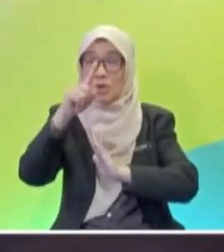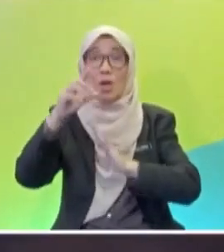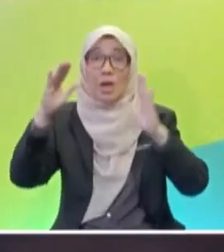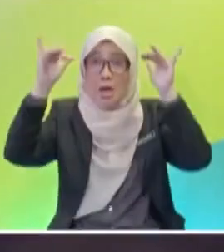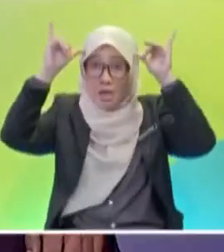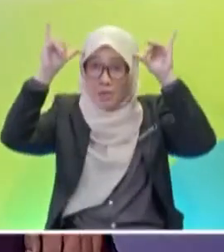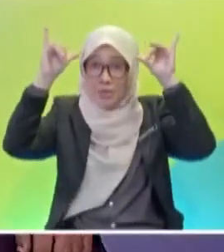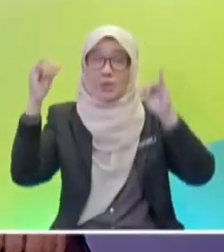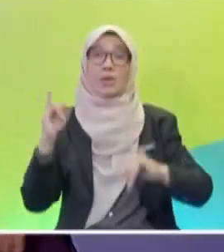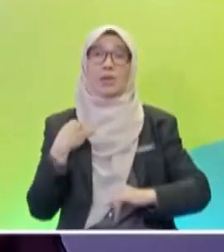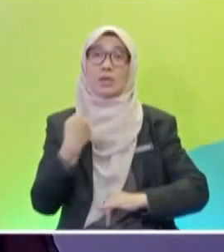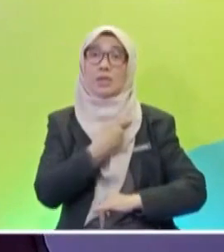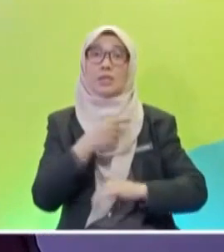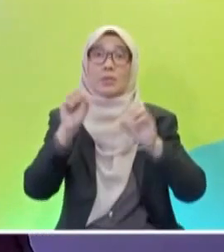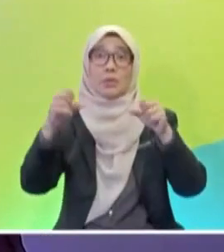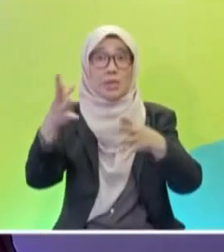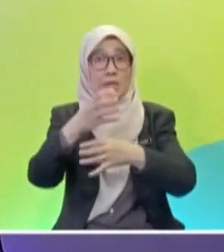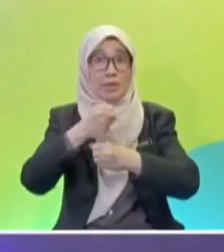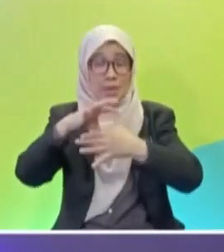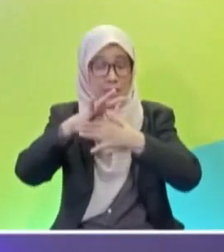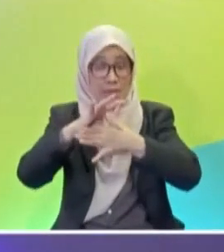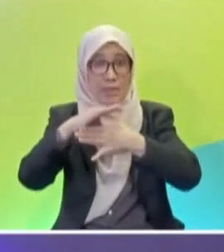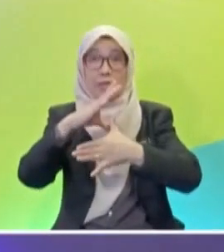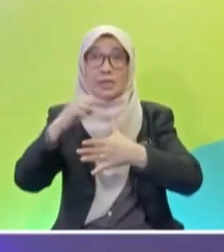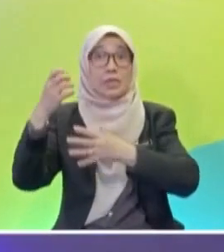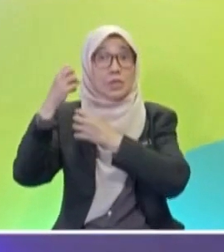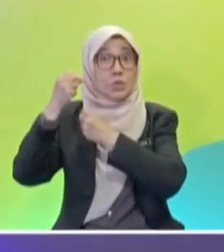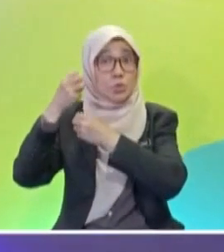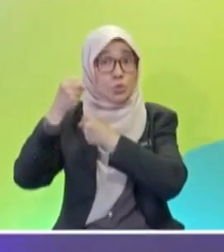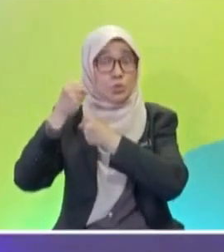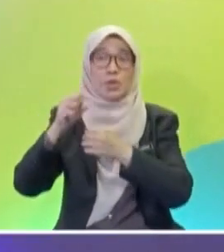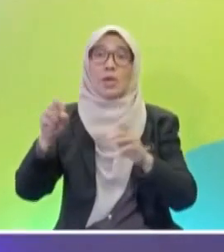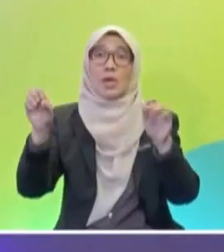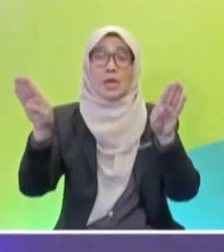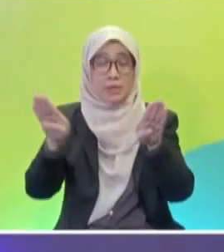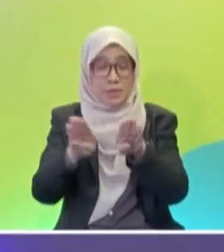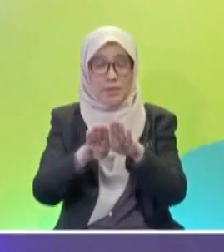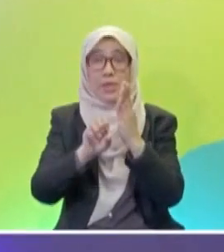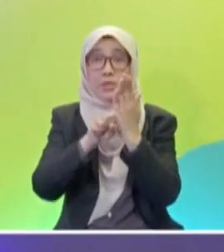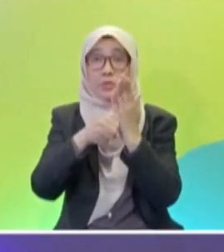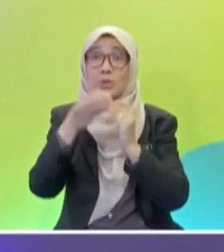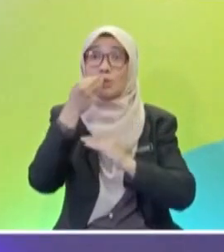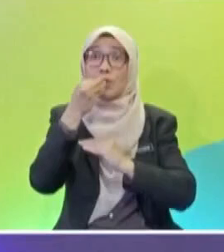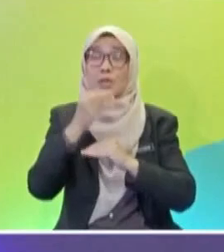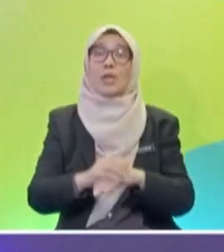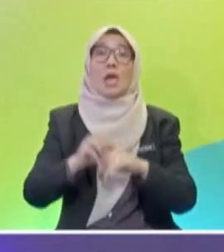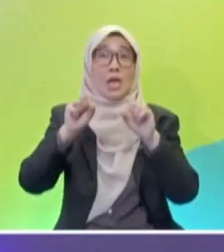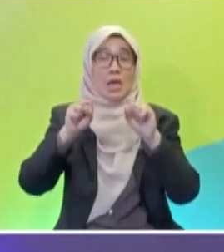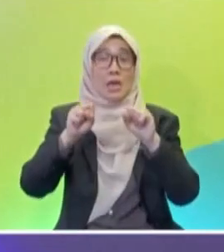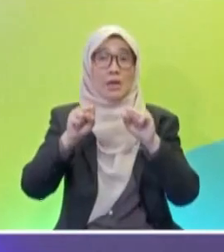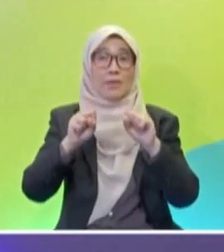tumbuh adalah daging dan juga susu Oke selain daripada daging dan susu Iya adalah boleh membantu